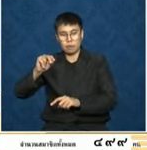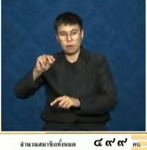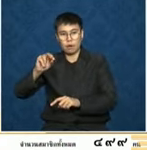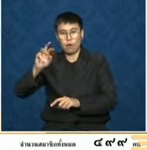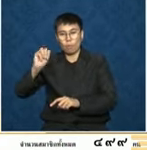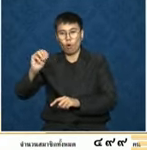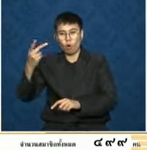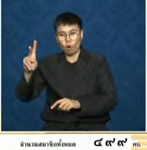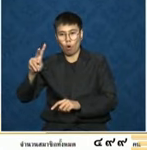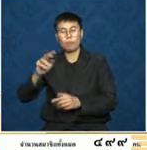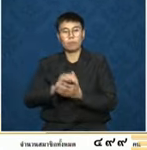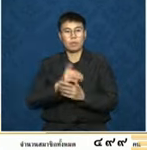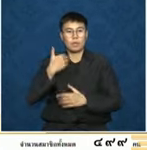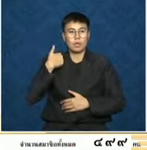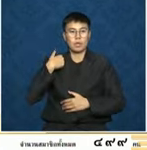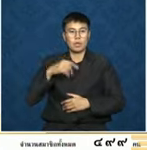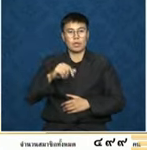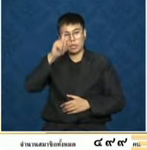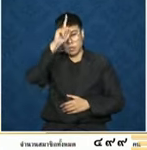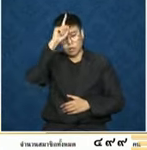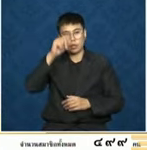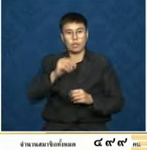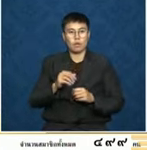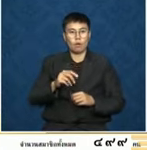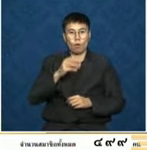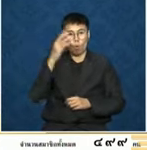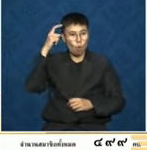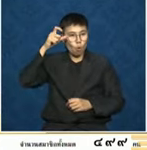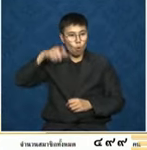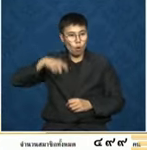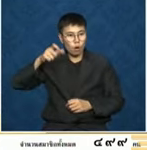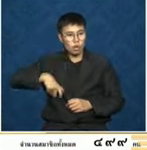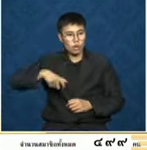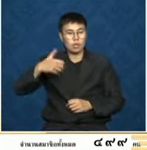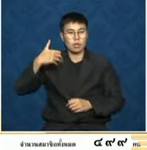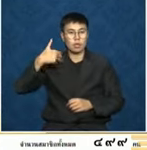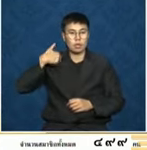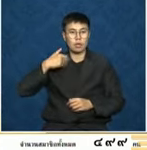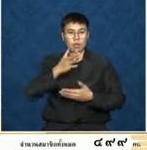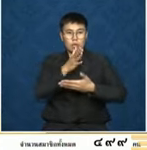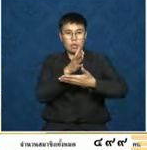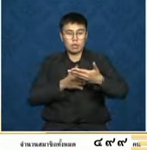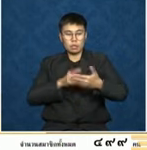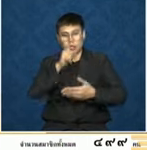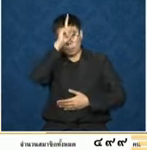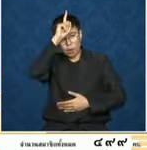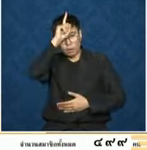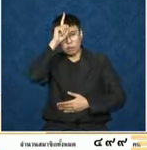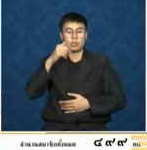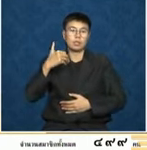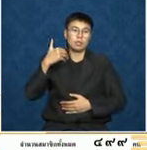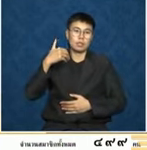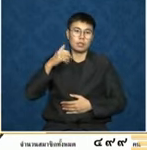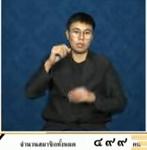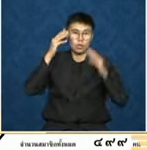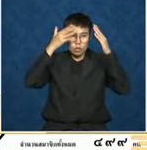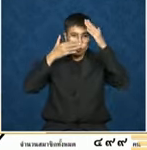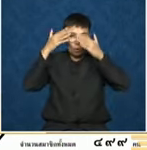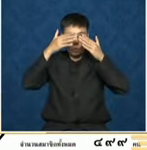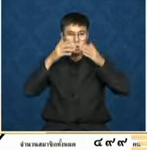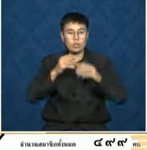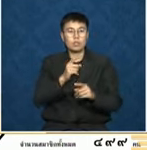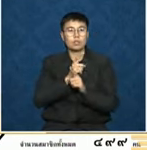าอินโดมาเลเยอรมันเวียดนามฝรั่งเศสซึ่งก็ถือว่าประมาณครึ่งหนึ่งของประเทศในโลกนี้เนี่ยปัจจุบันใช้ปีงบประมาณต